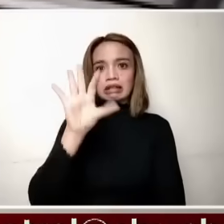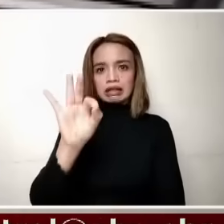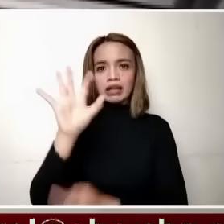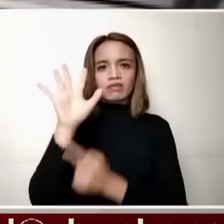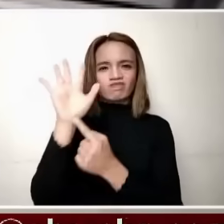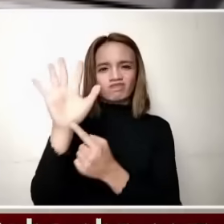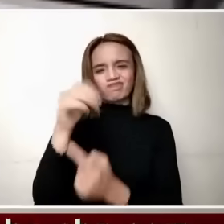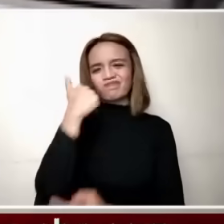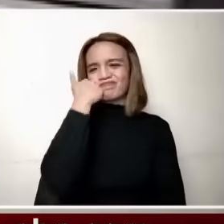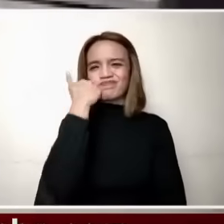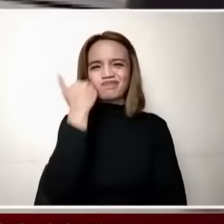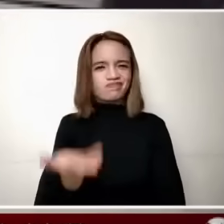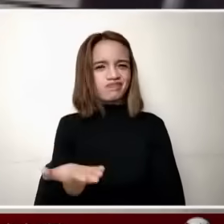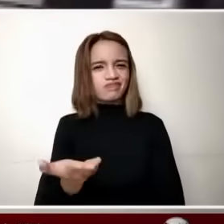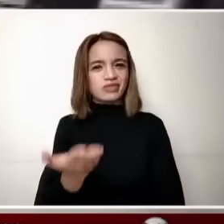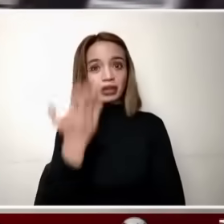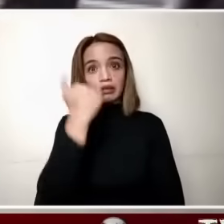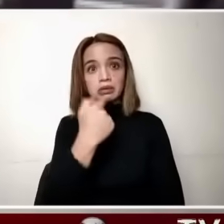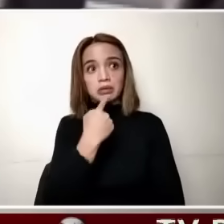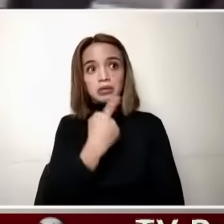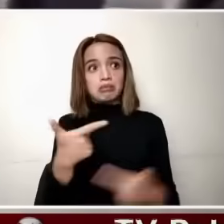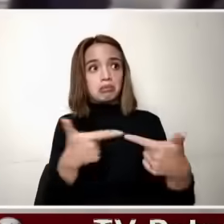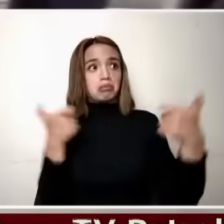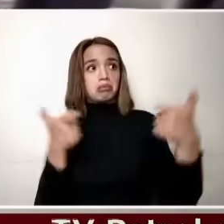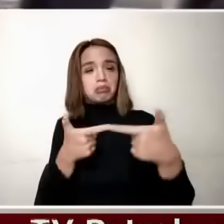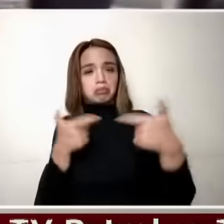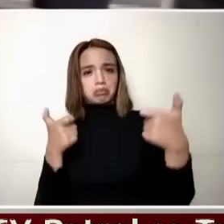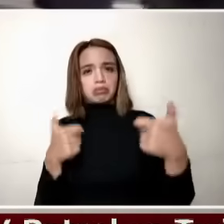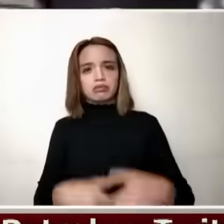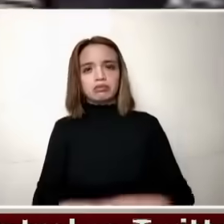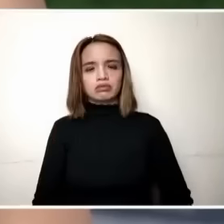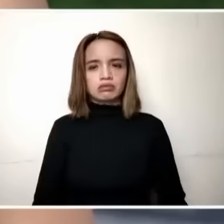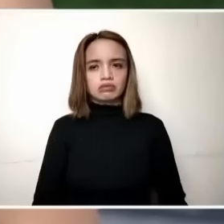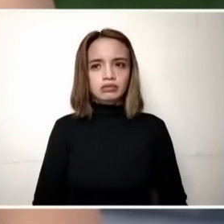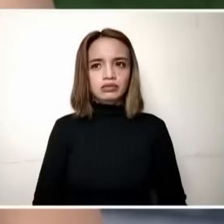umanong manlaban sa mga otoridad.